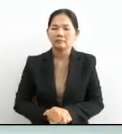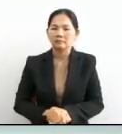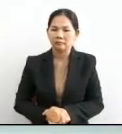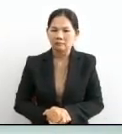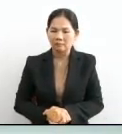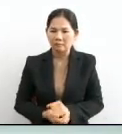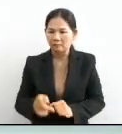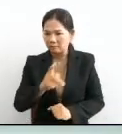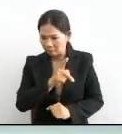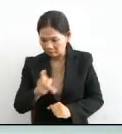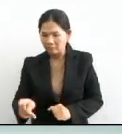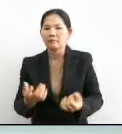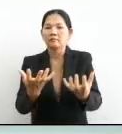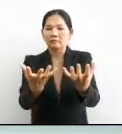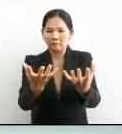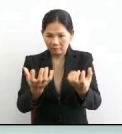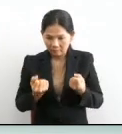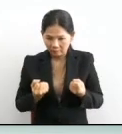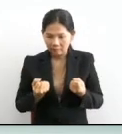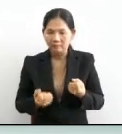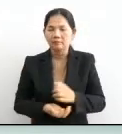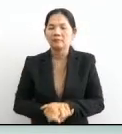kê trời cá